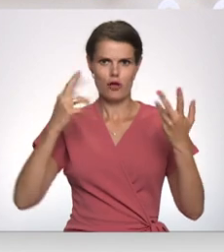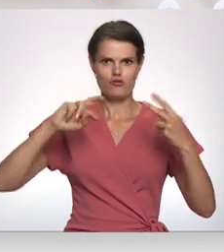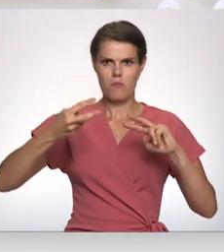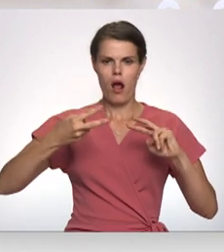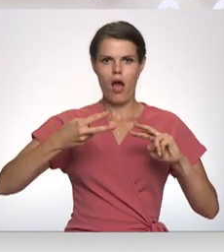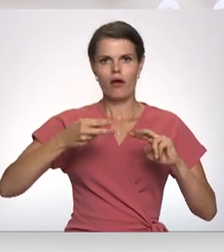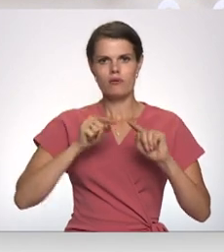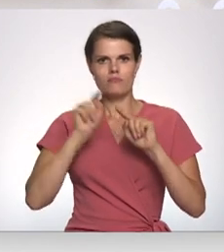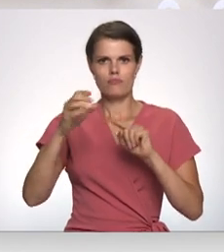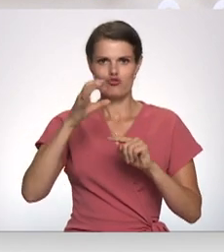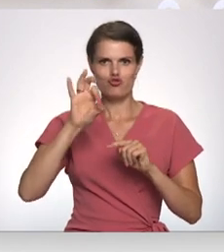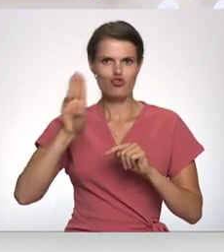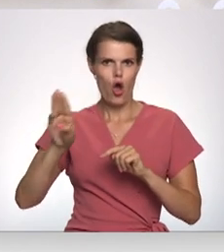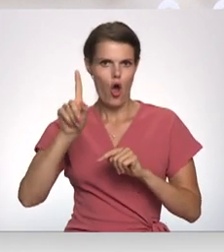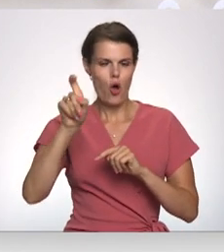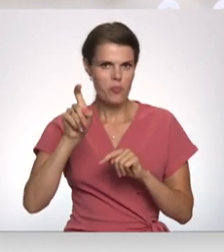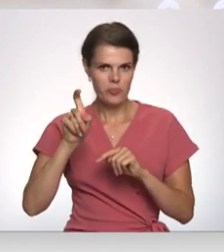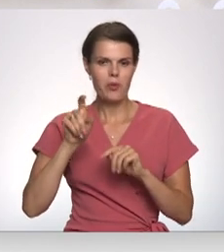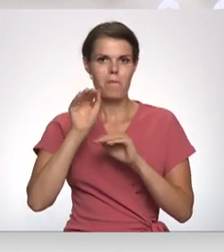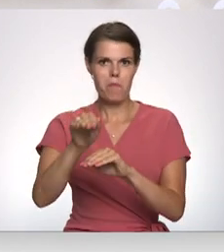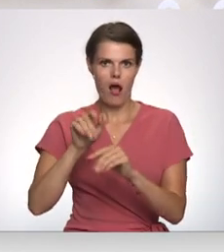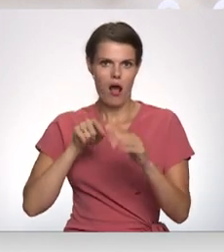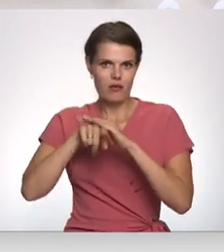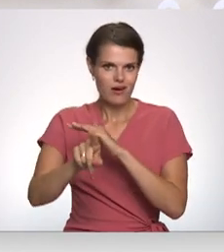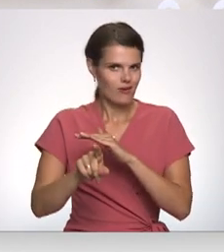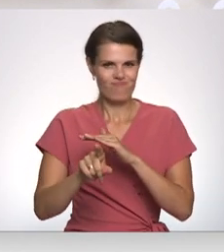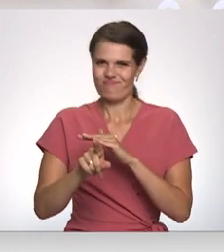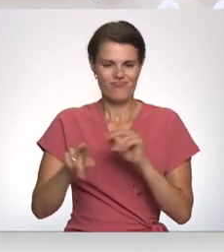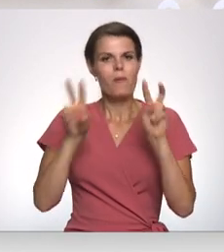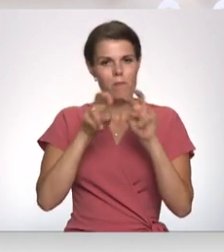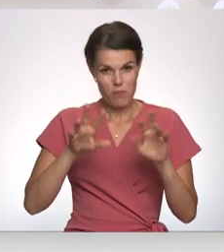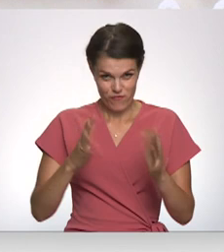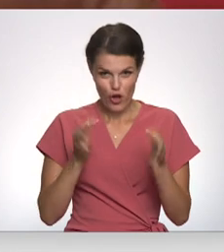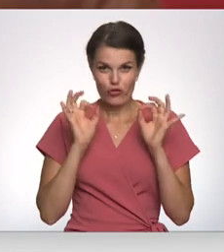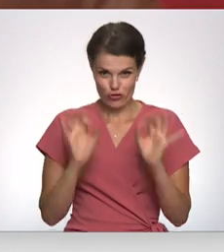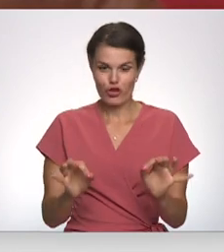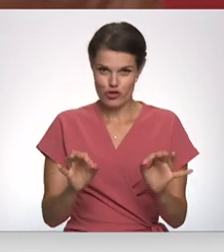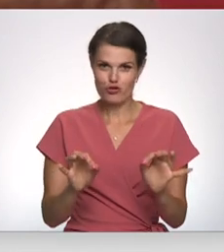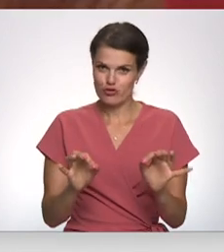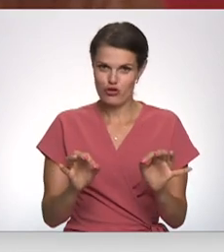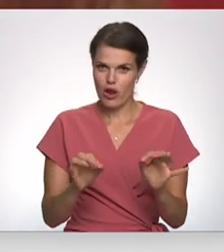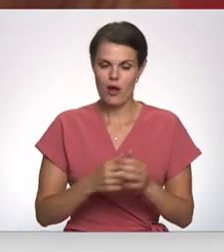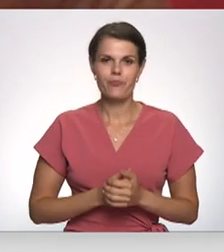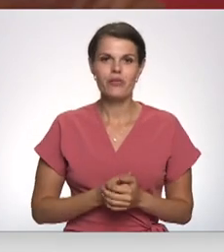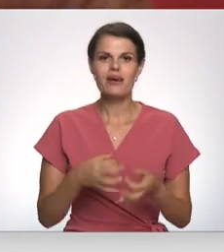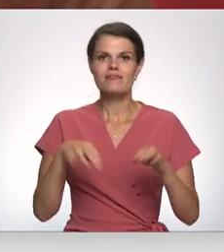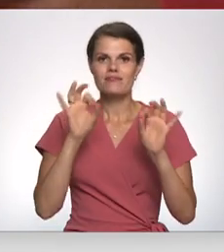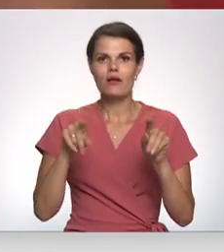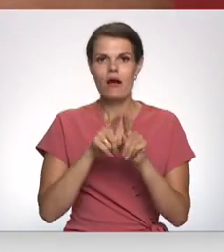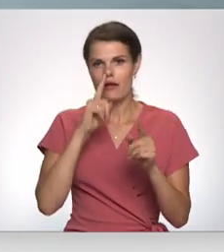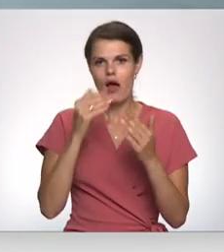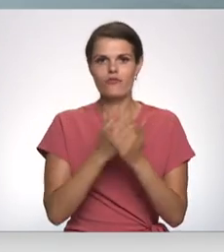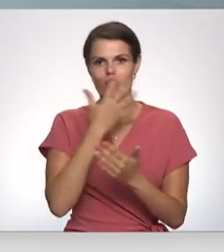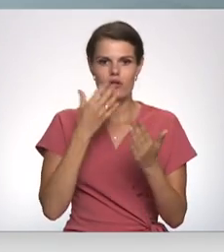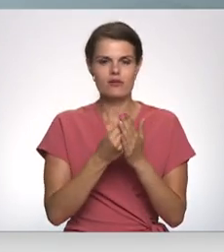aicina .com klikšķināt šai bankai, tad nu, pārbaudīt, vai tiešām tas tā ir. Svarīgi ir arī atjaunot